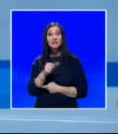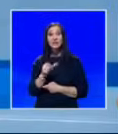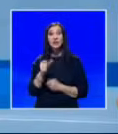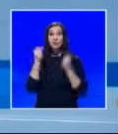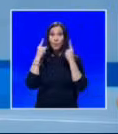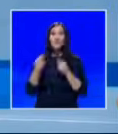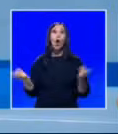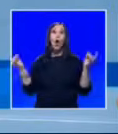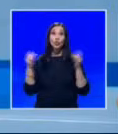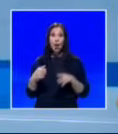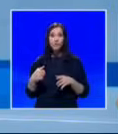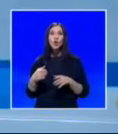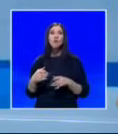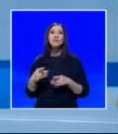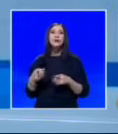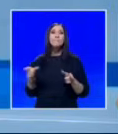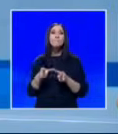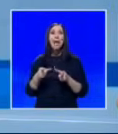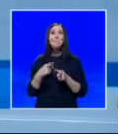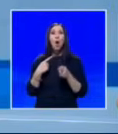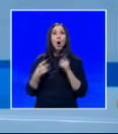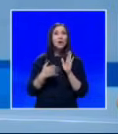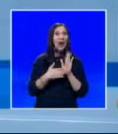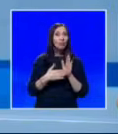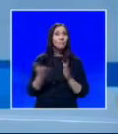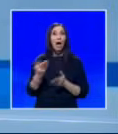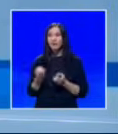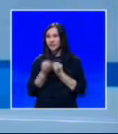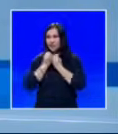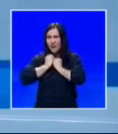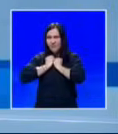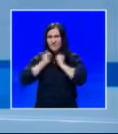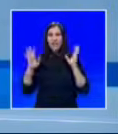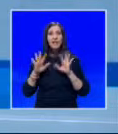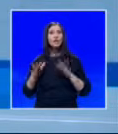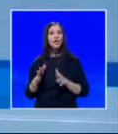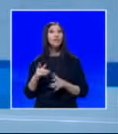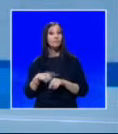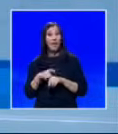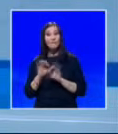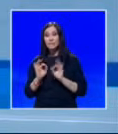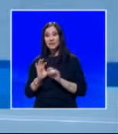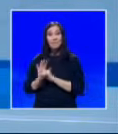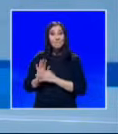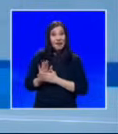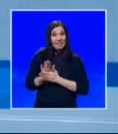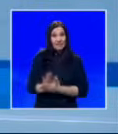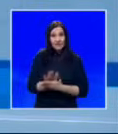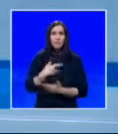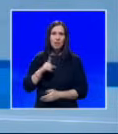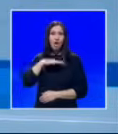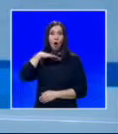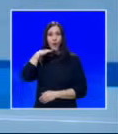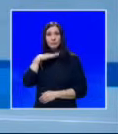се появи отново. И с меморандума бяха взривени нещата. Тоест, да, притиснати са в момента, има неопитност,